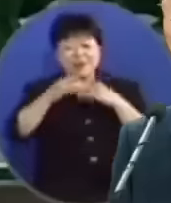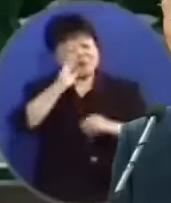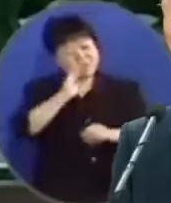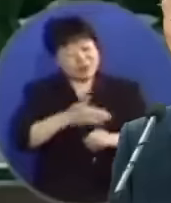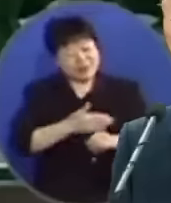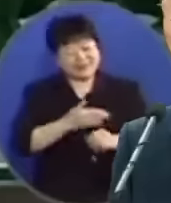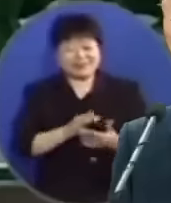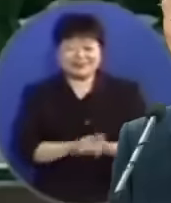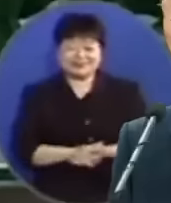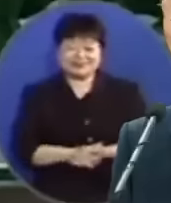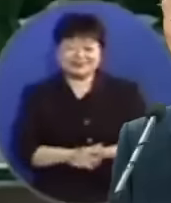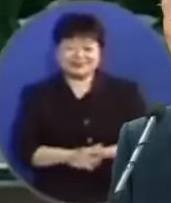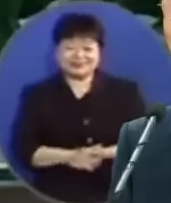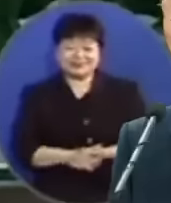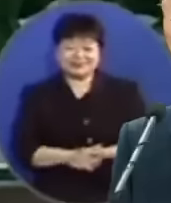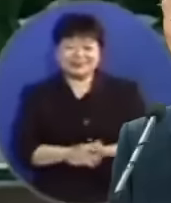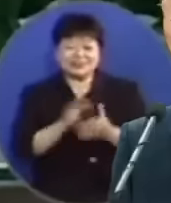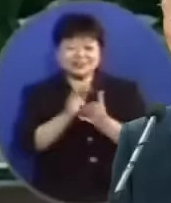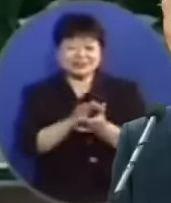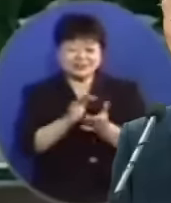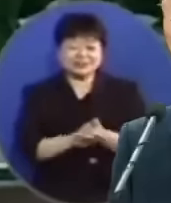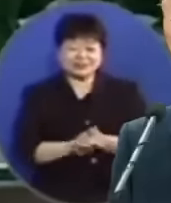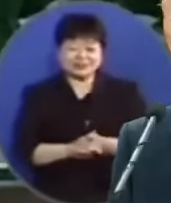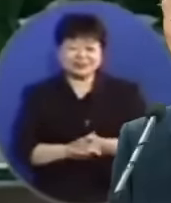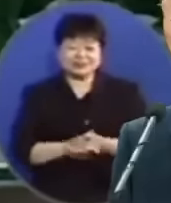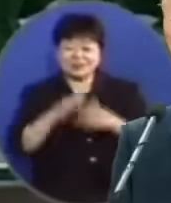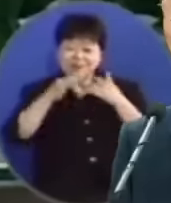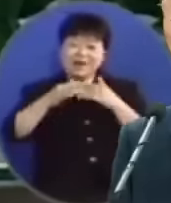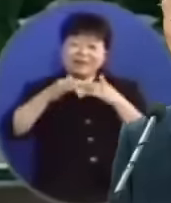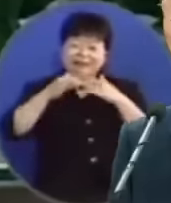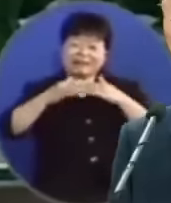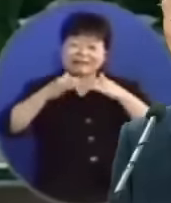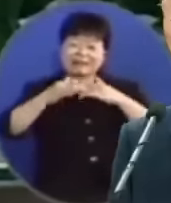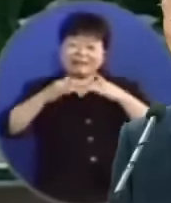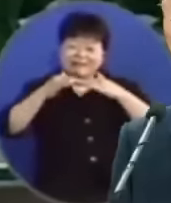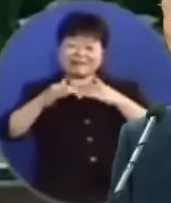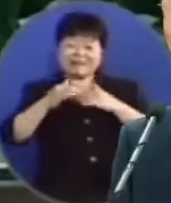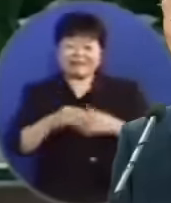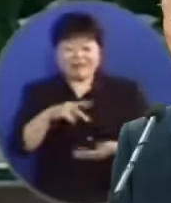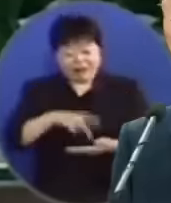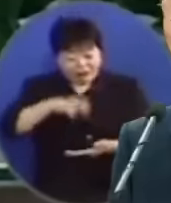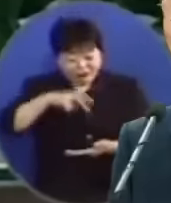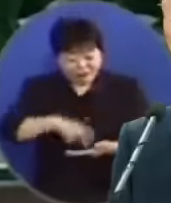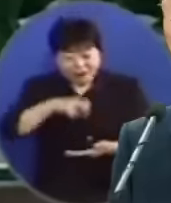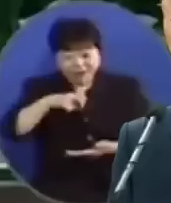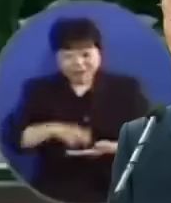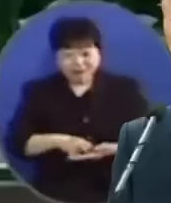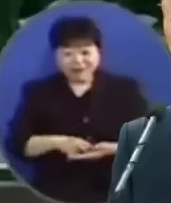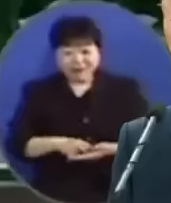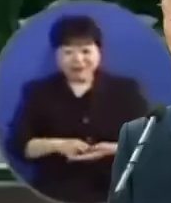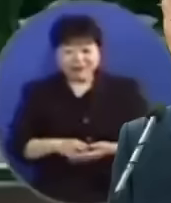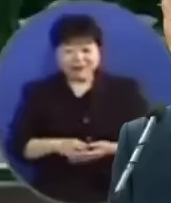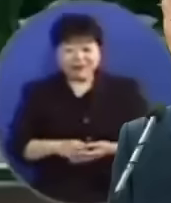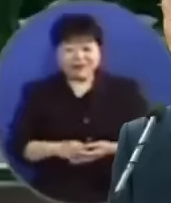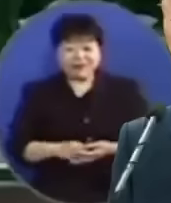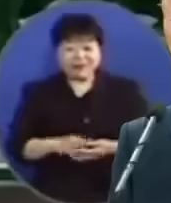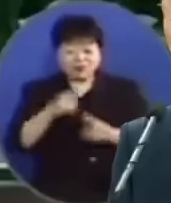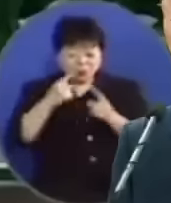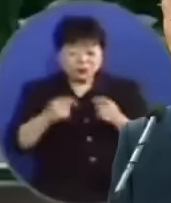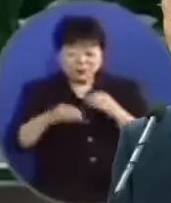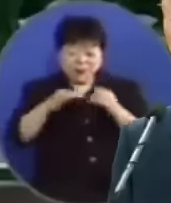못했어요. 그러나 우리 친구들은 전부 방언을 말하고 기뻐 뛰는데 나는 방언 못하니까,